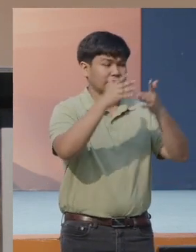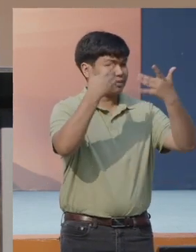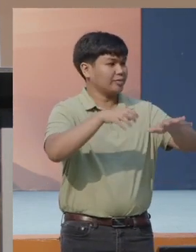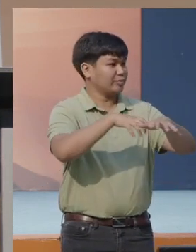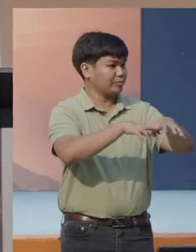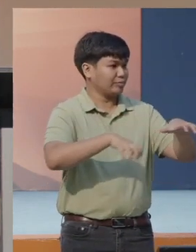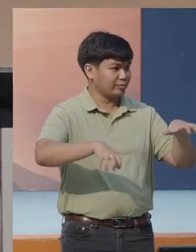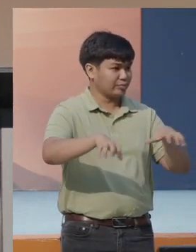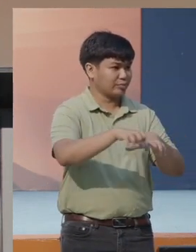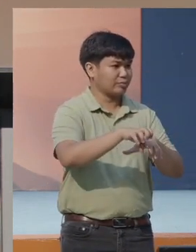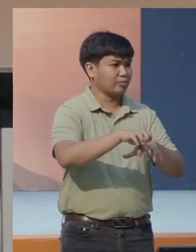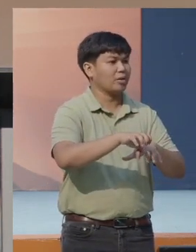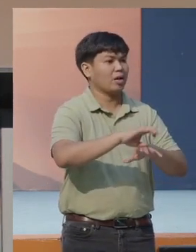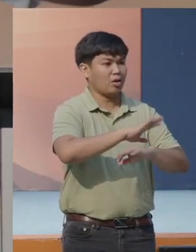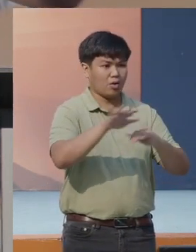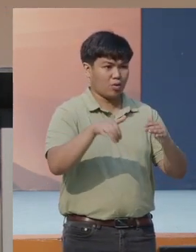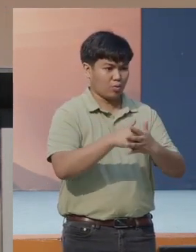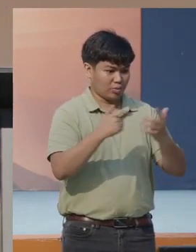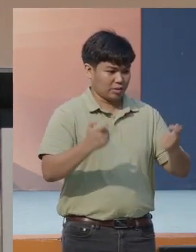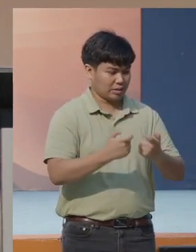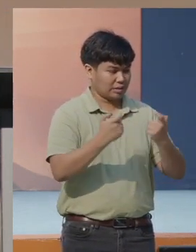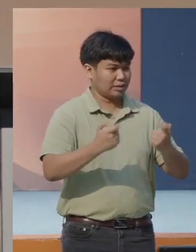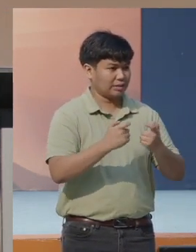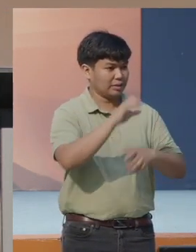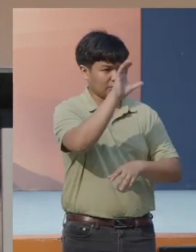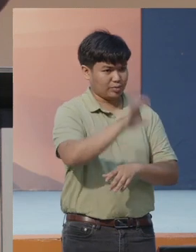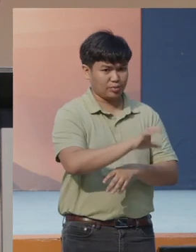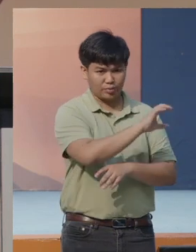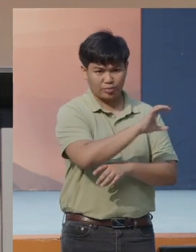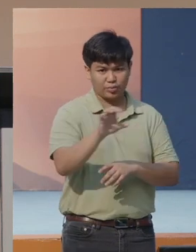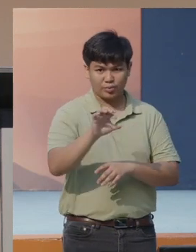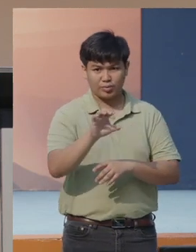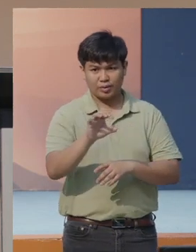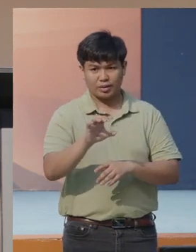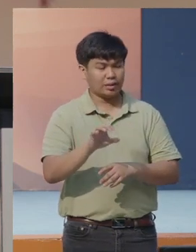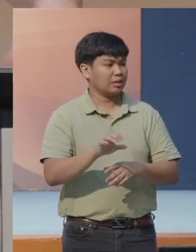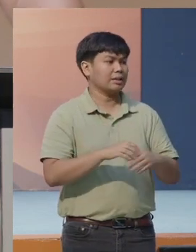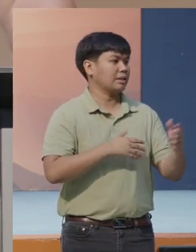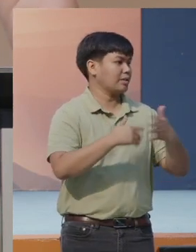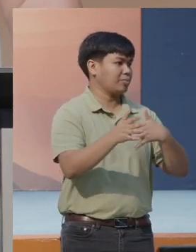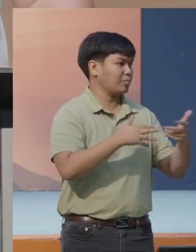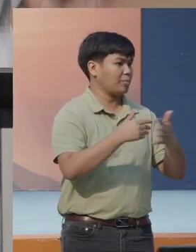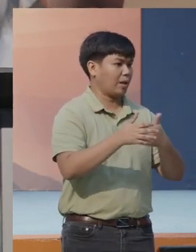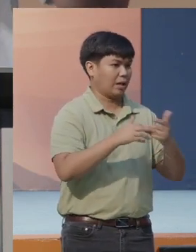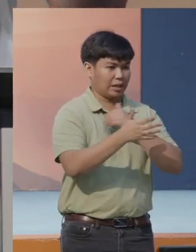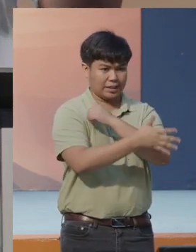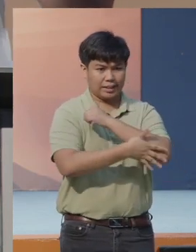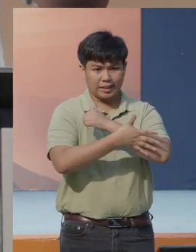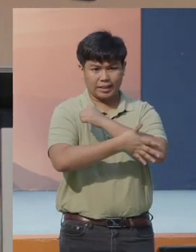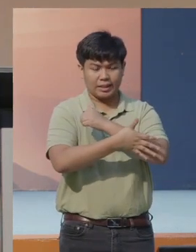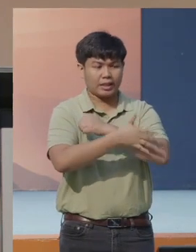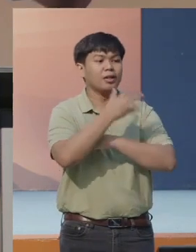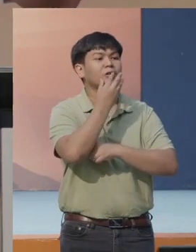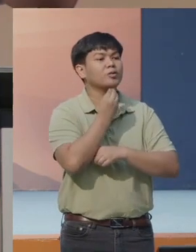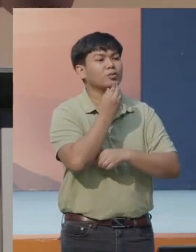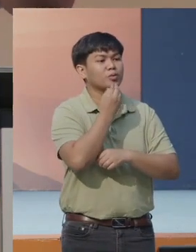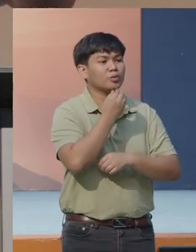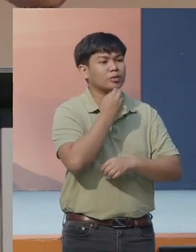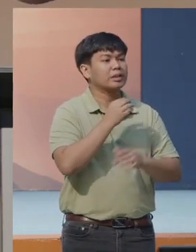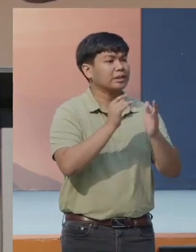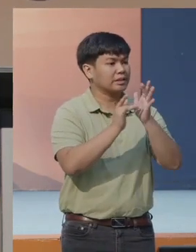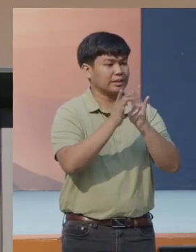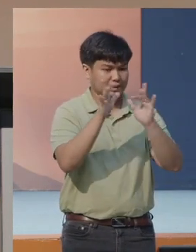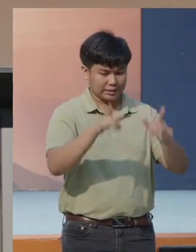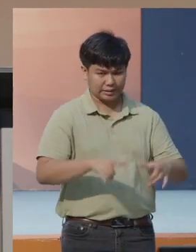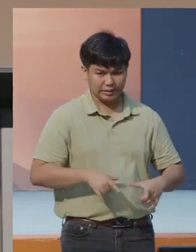ng Kalbaryo ang kasalanan ng sangkatauhan, ano man ang lahi o estado sa buhay. Nawa ay maging buhay si Kristo